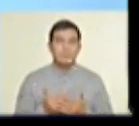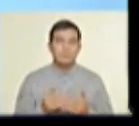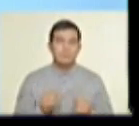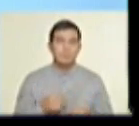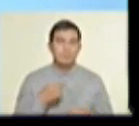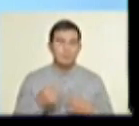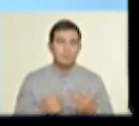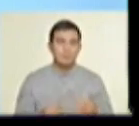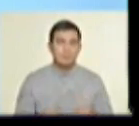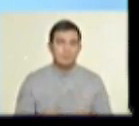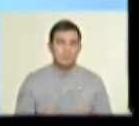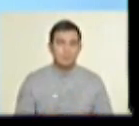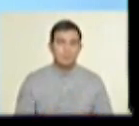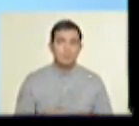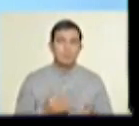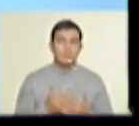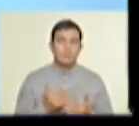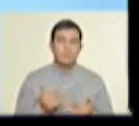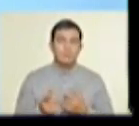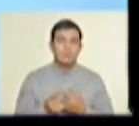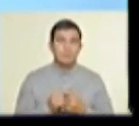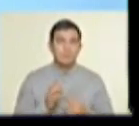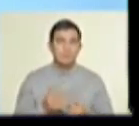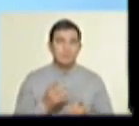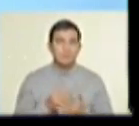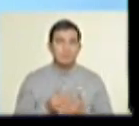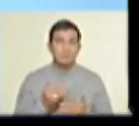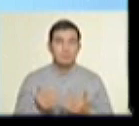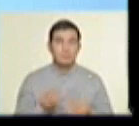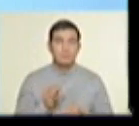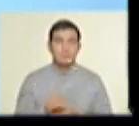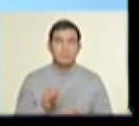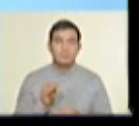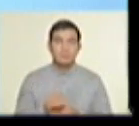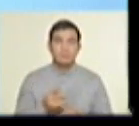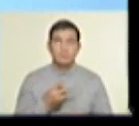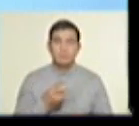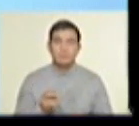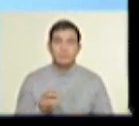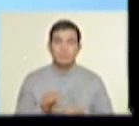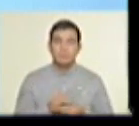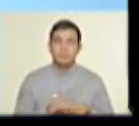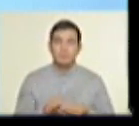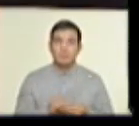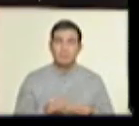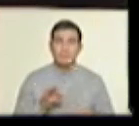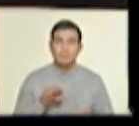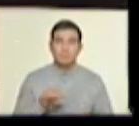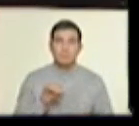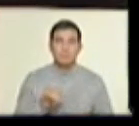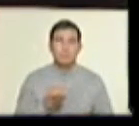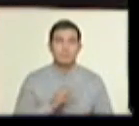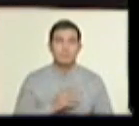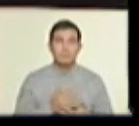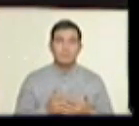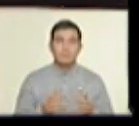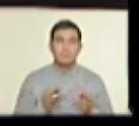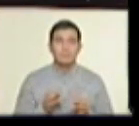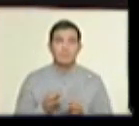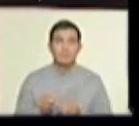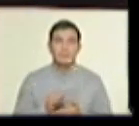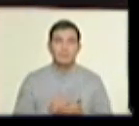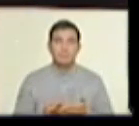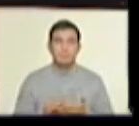keltirishimiz mumkin. Bugun biz siz bilan aynan qo'shma, juft va takroriy otlarning imlosi bilan